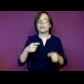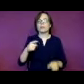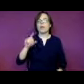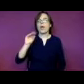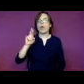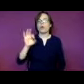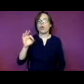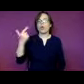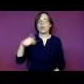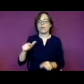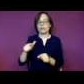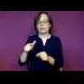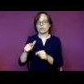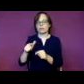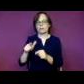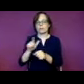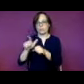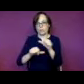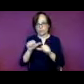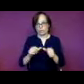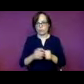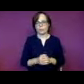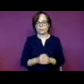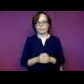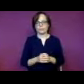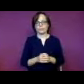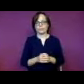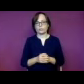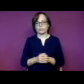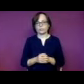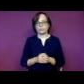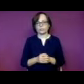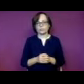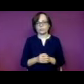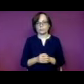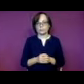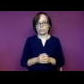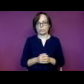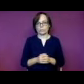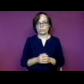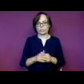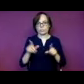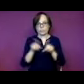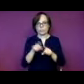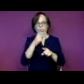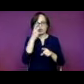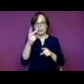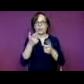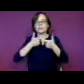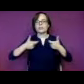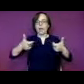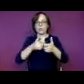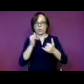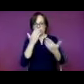znowuż w architekturze ten stadion narodowy odwołujący się po raz kolejny do rękodzielnictwa i do wyplatania koszyków. I